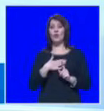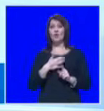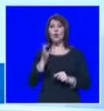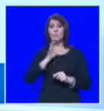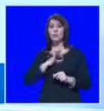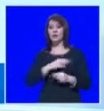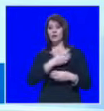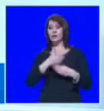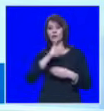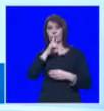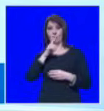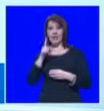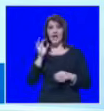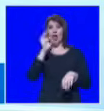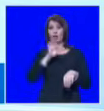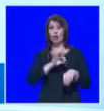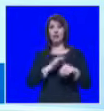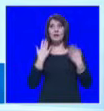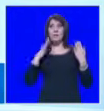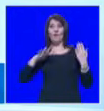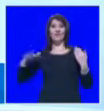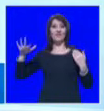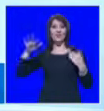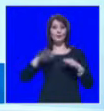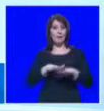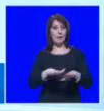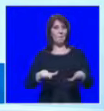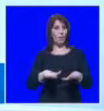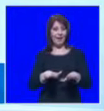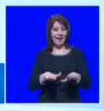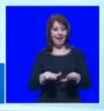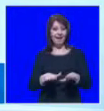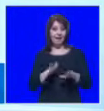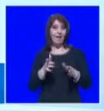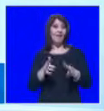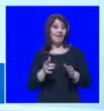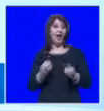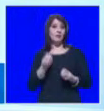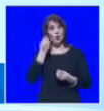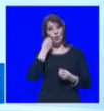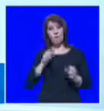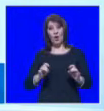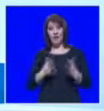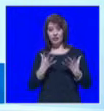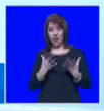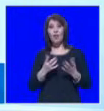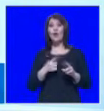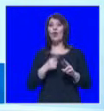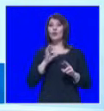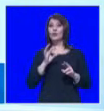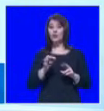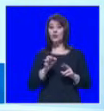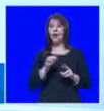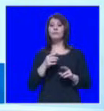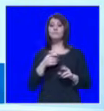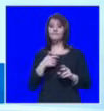момента. Достъп по въздух и по море е добро начало, но при никакви обстоятелства ние няма да се откажем от нашето